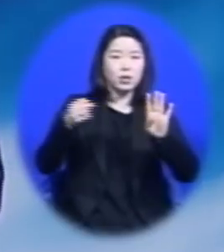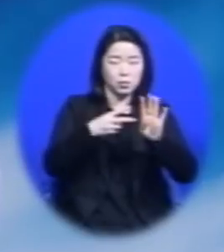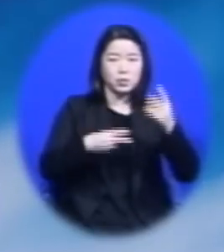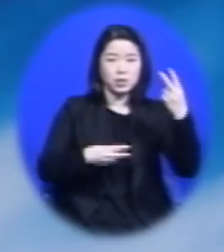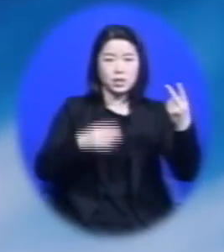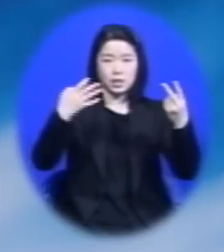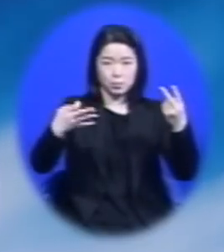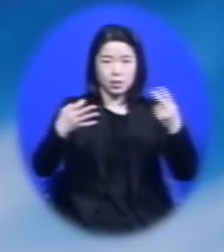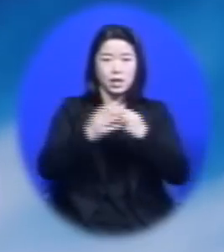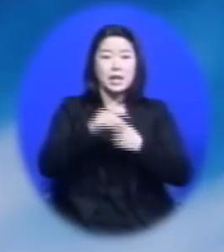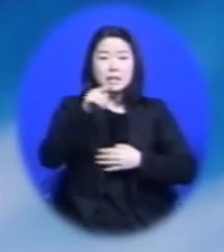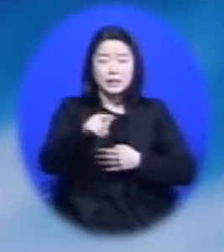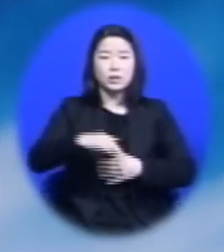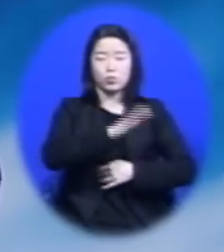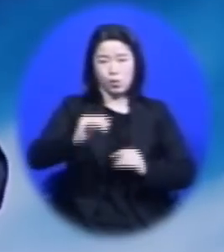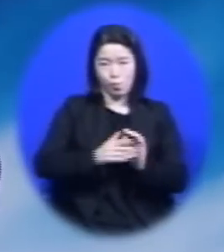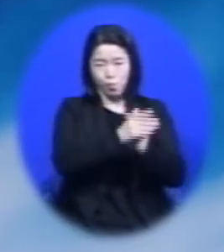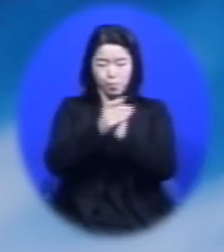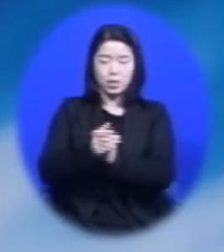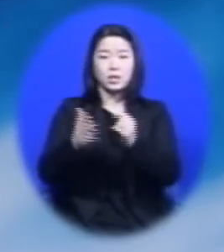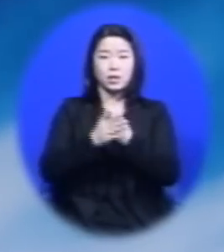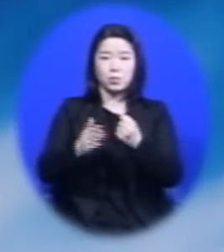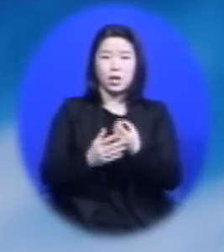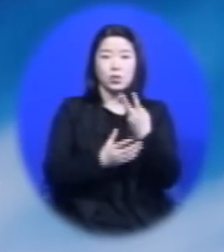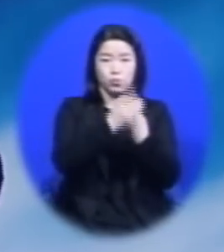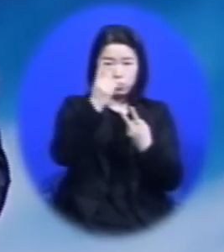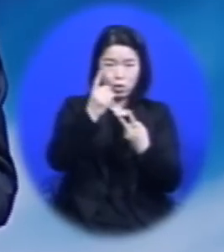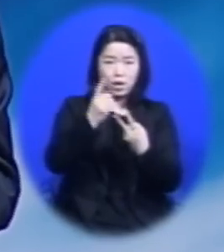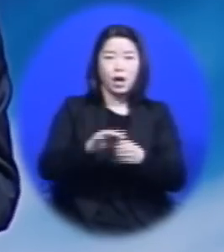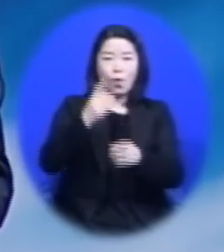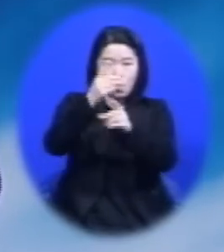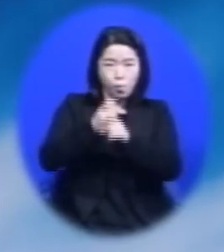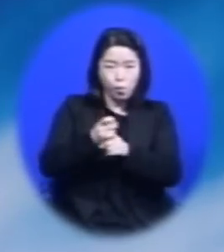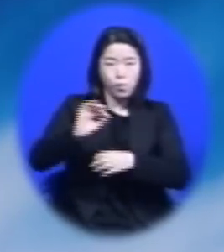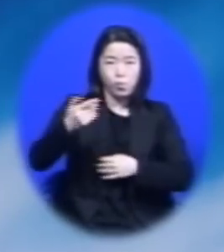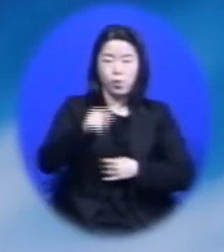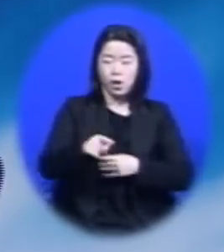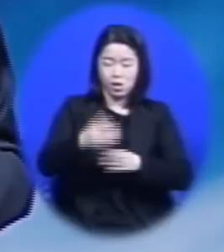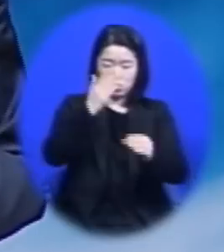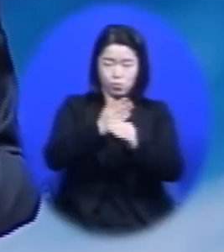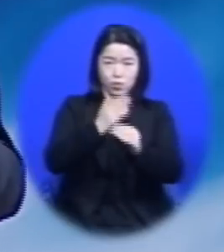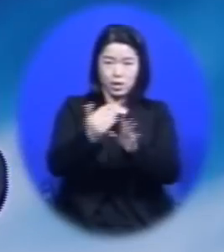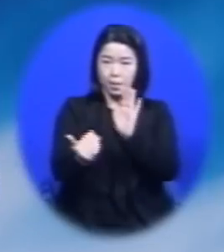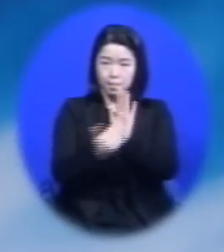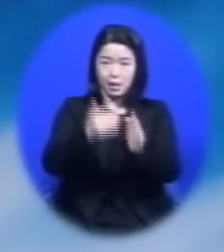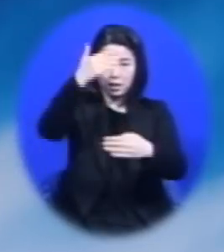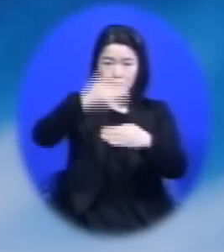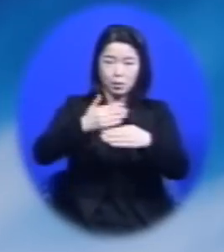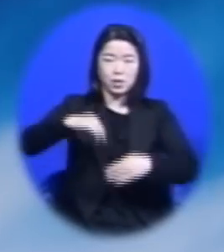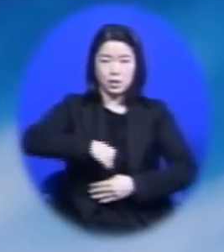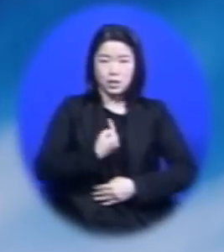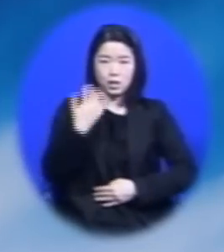그는 우리의 화평이신지라 둘로 하나를 만드사 원수된 것 곧 중간에 막힌 담을 자기